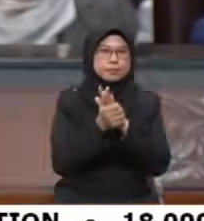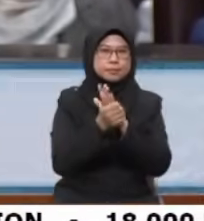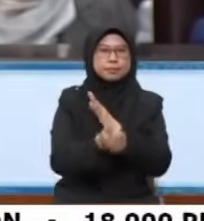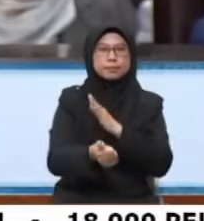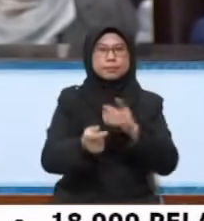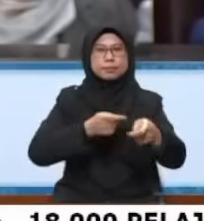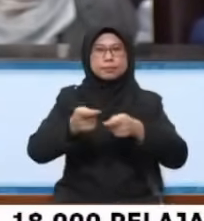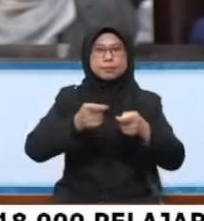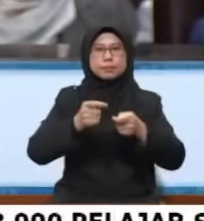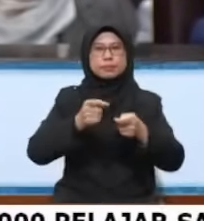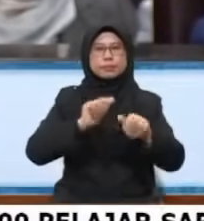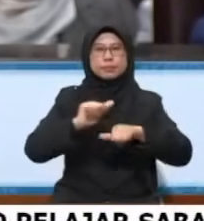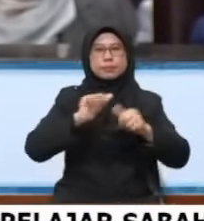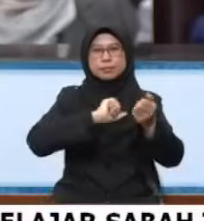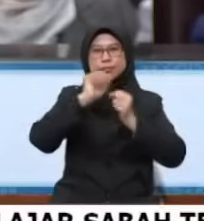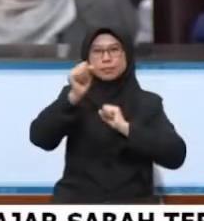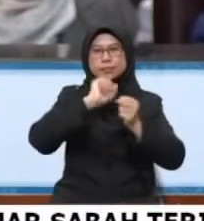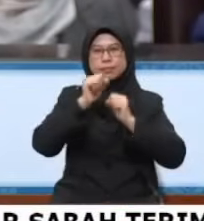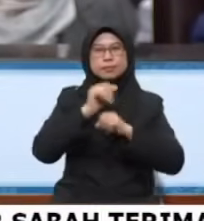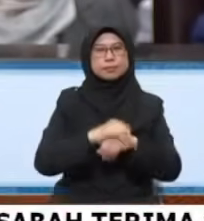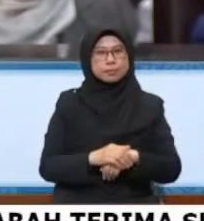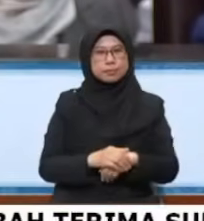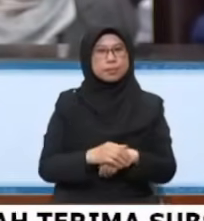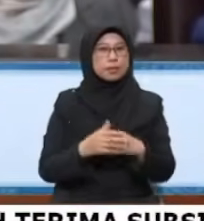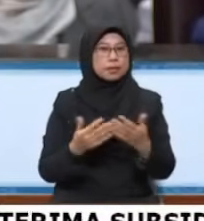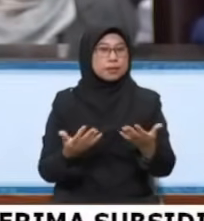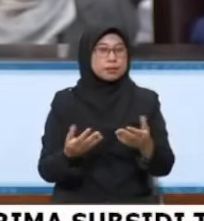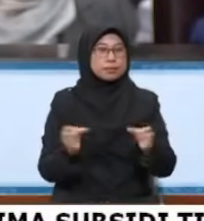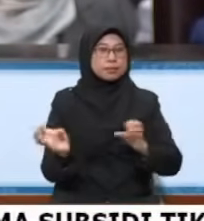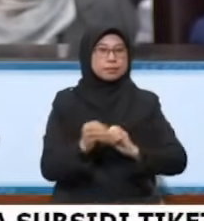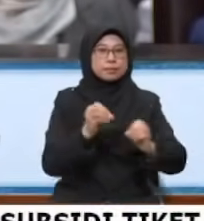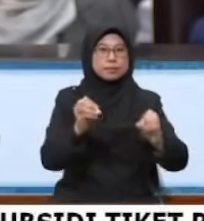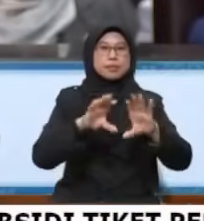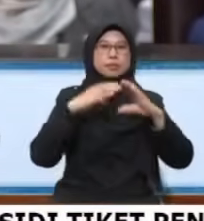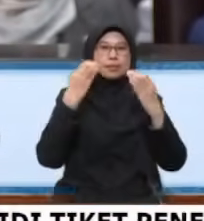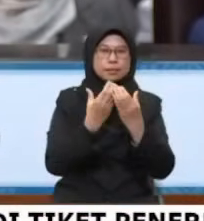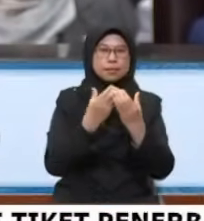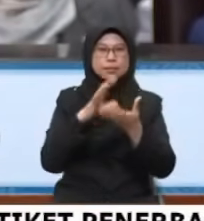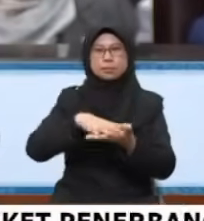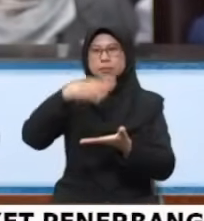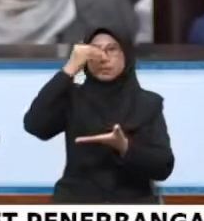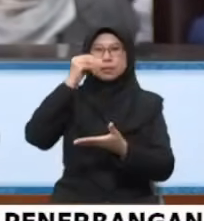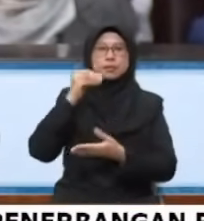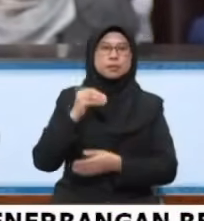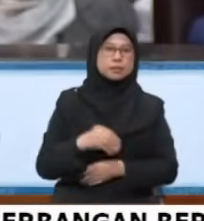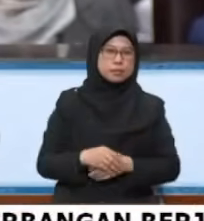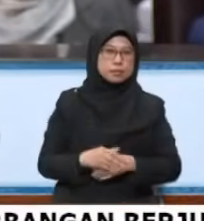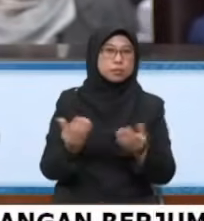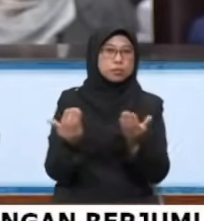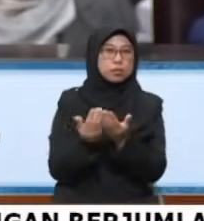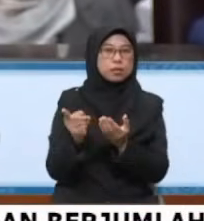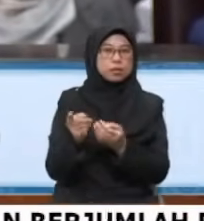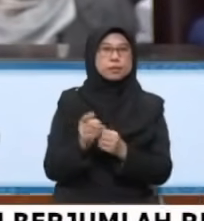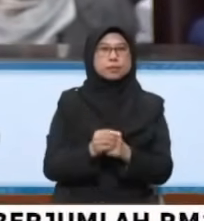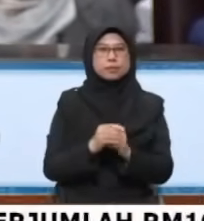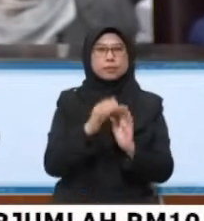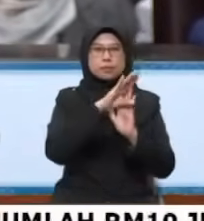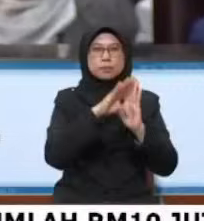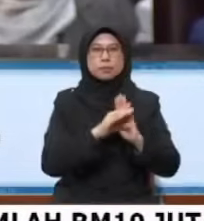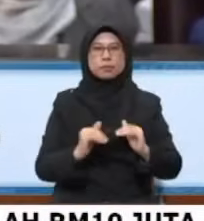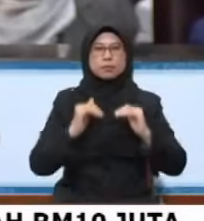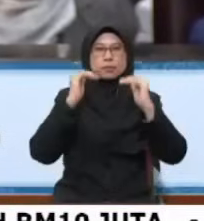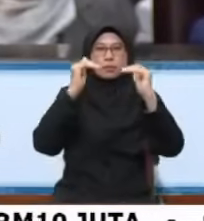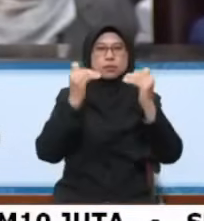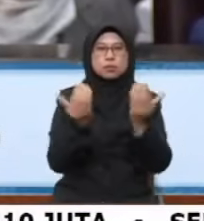pentadbiran aktiviti sukan sehubungan dengan itu pengoperasian kelas akademik di SSM adalah berdasarkan kurikulum standard